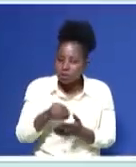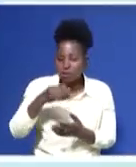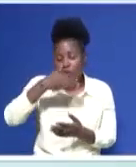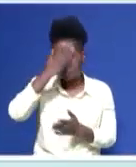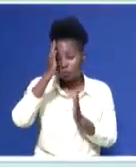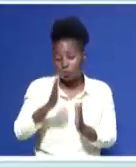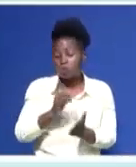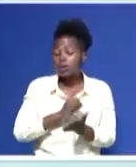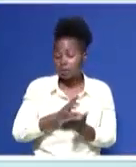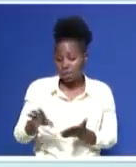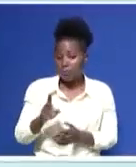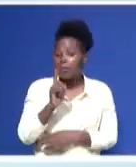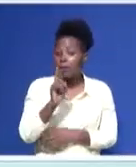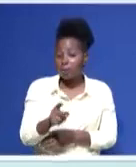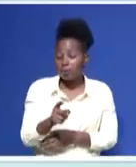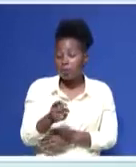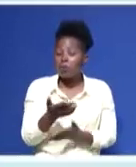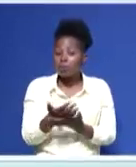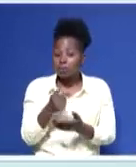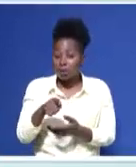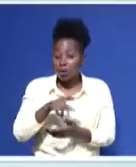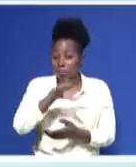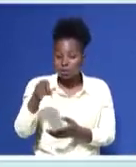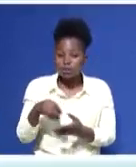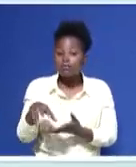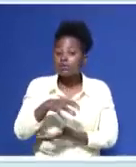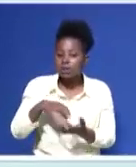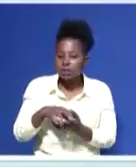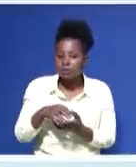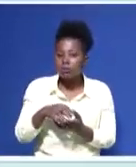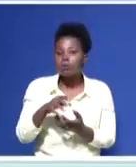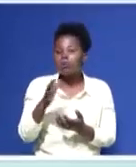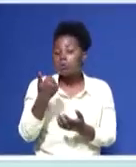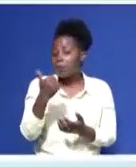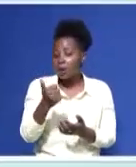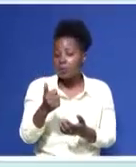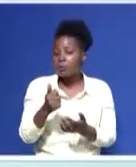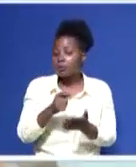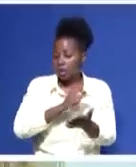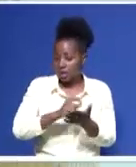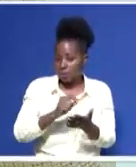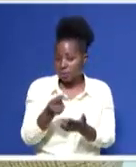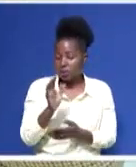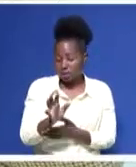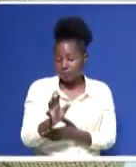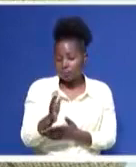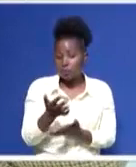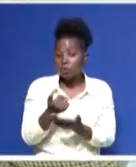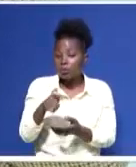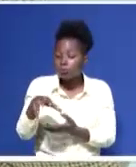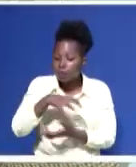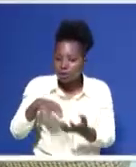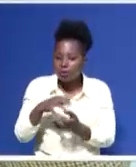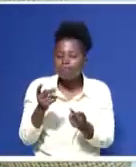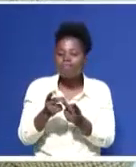Dar es Salaam ambao kwa sababu mchanganyiko walikuwa hawajalipwa pesa ya vitabu. Na sababu mchanganyiko ni pamoja